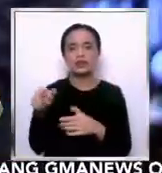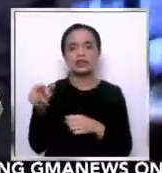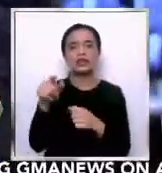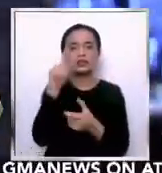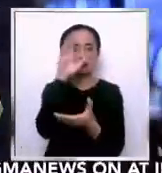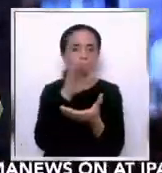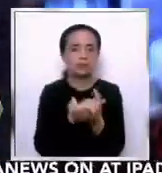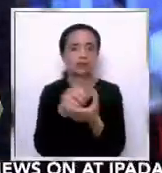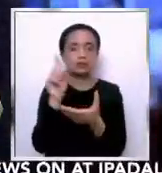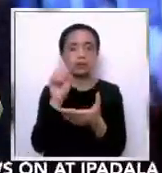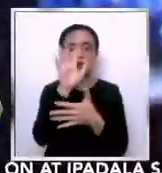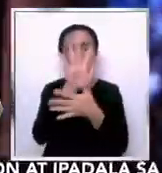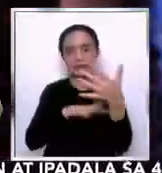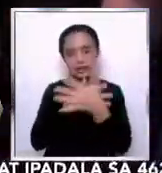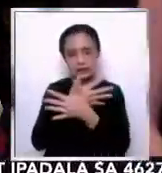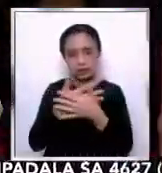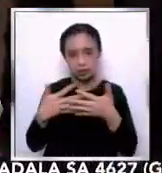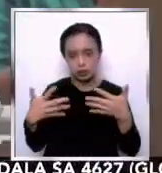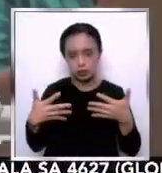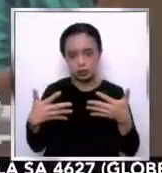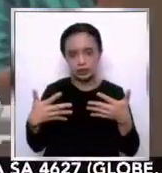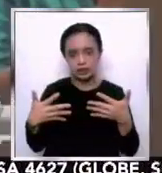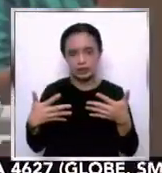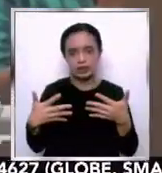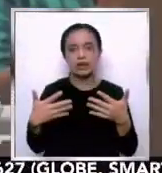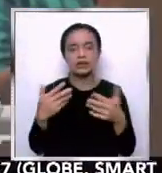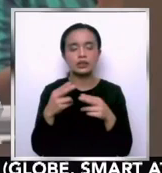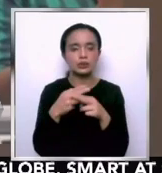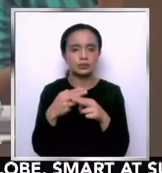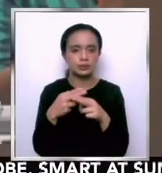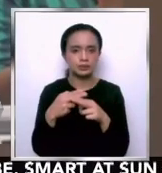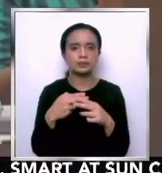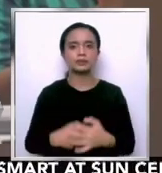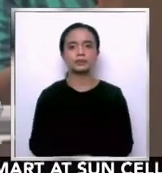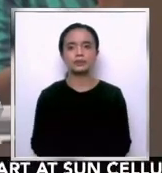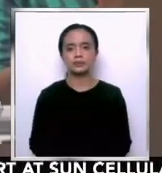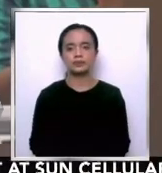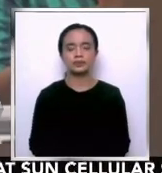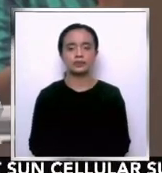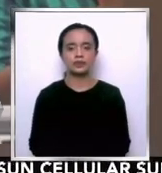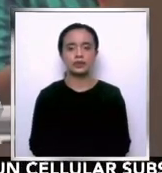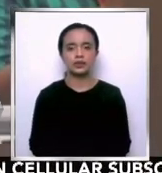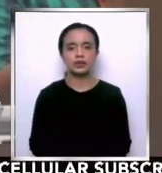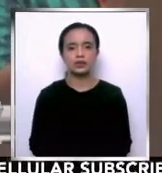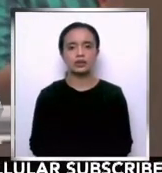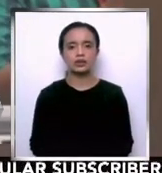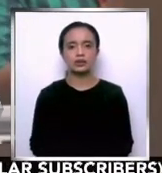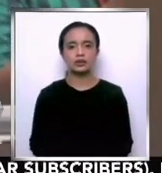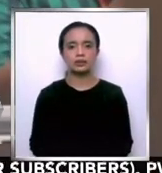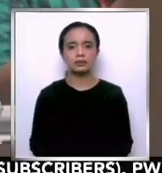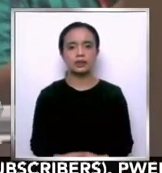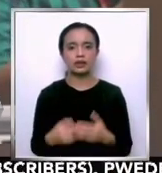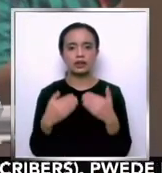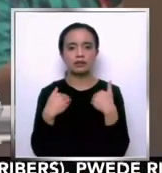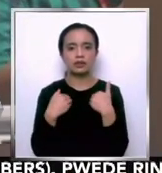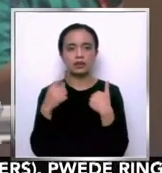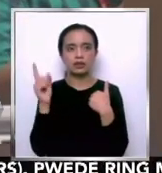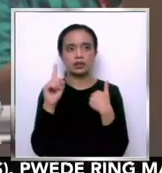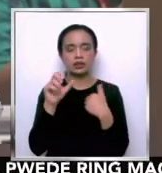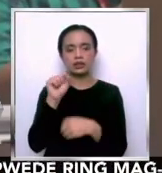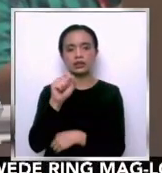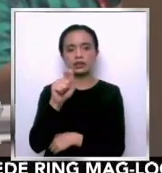schedule dito sa lalong madaling panahon. I think that we have good reason to believe that this visit